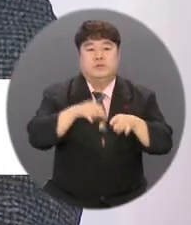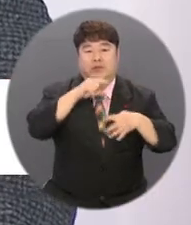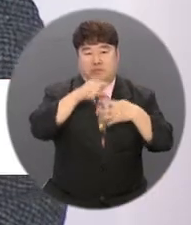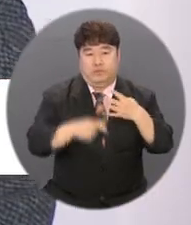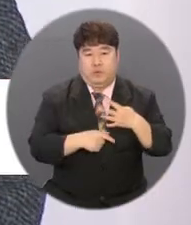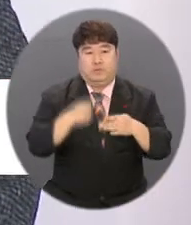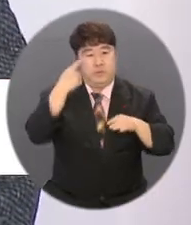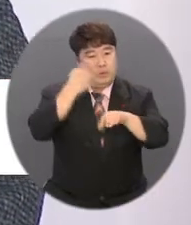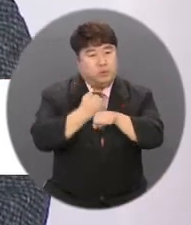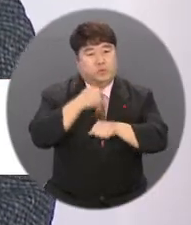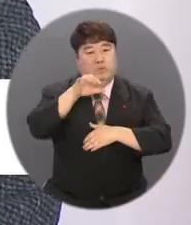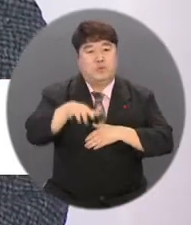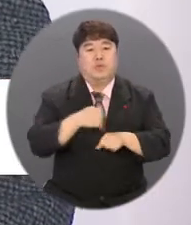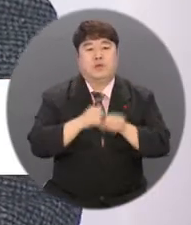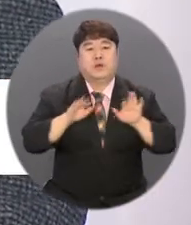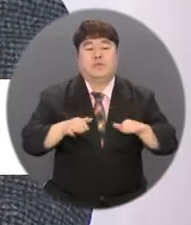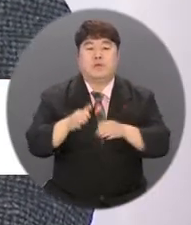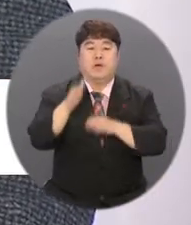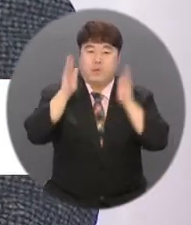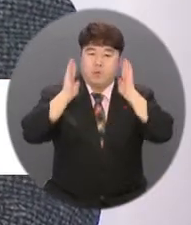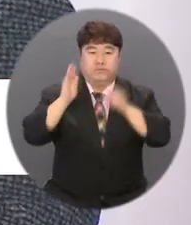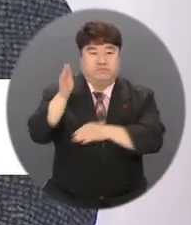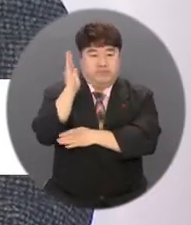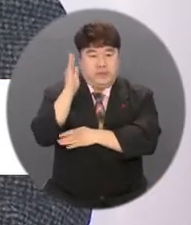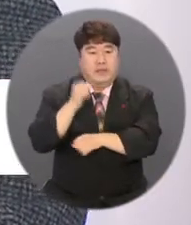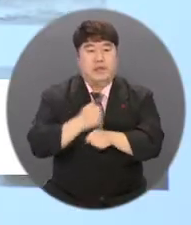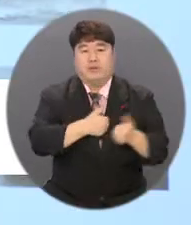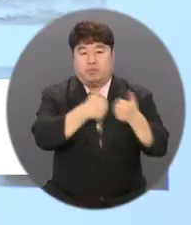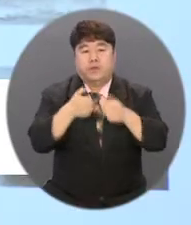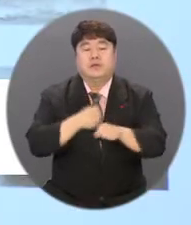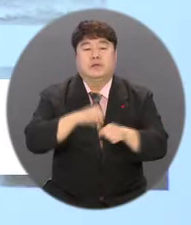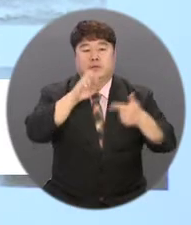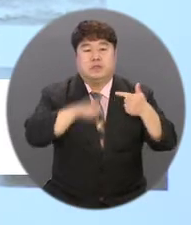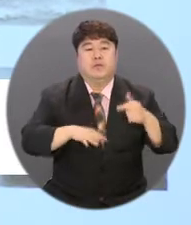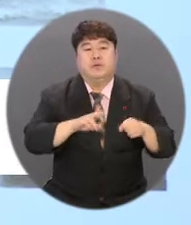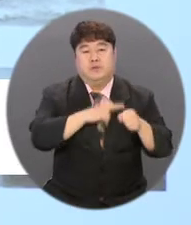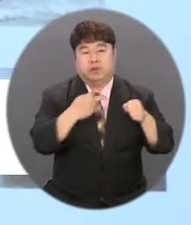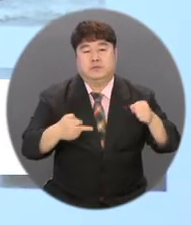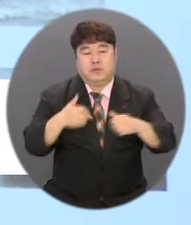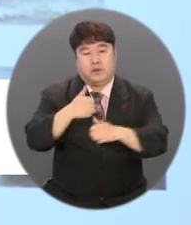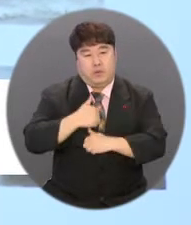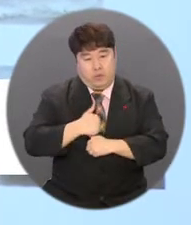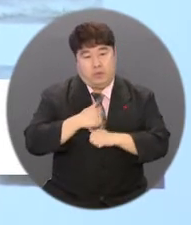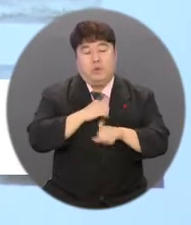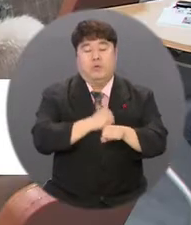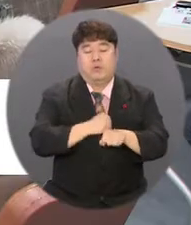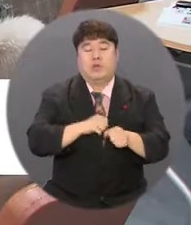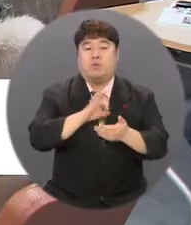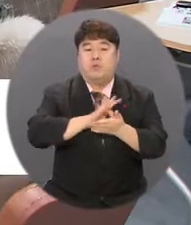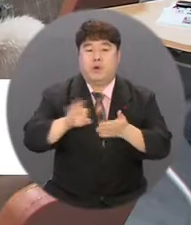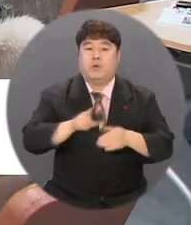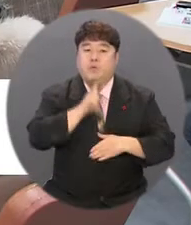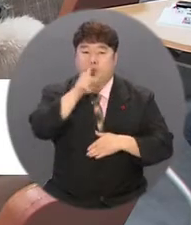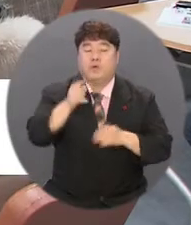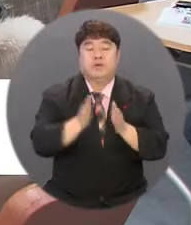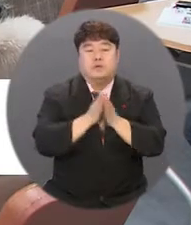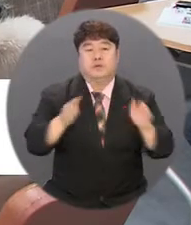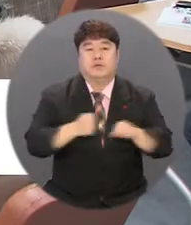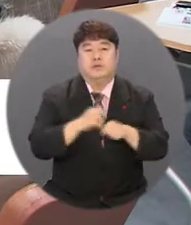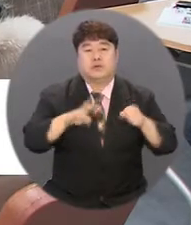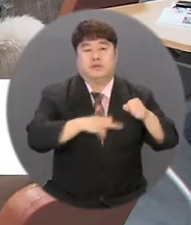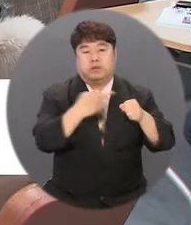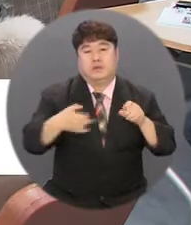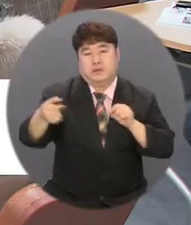주관으로 마련된 이번 학술회의는 나주시의 영산강 보전과 활용계획 보고를 시작으로 영산강